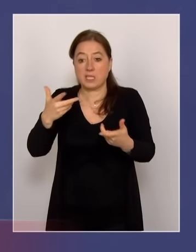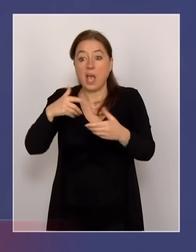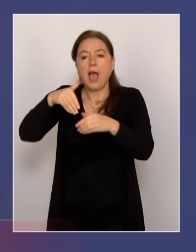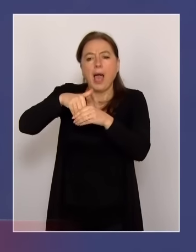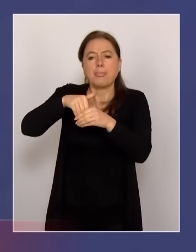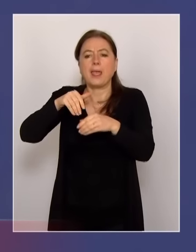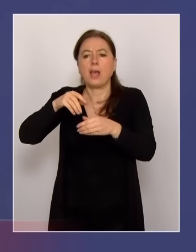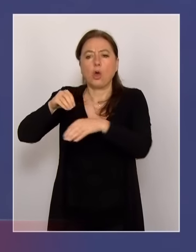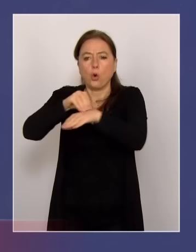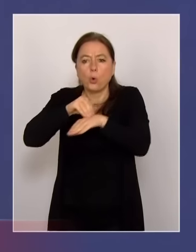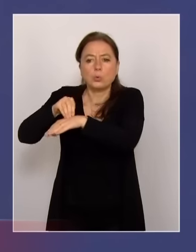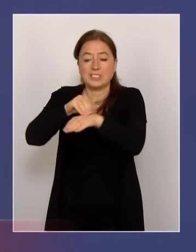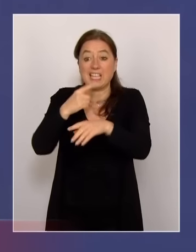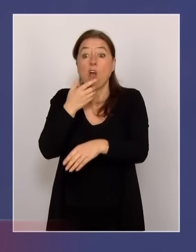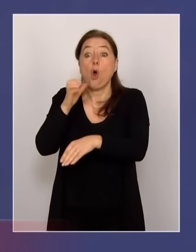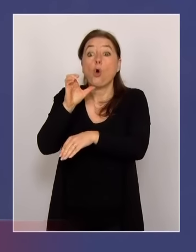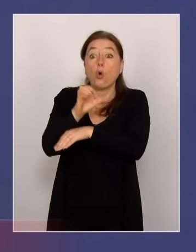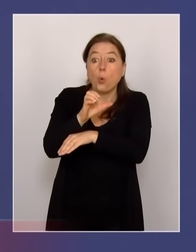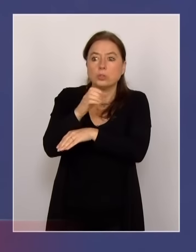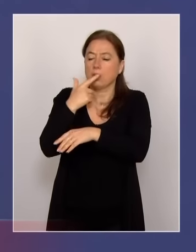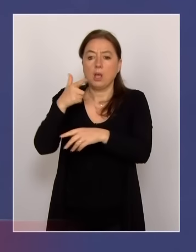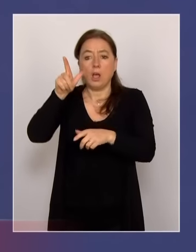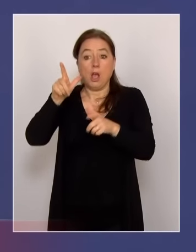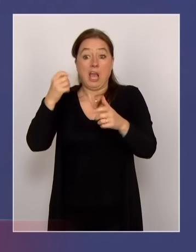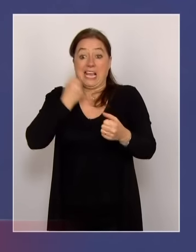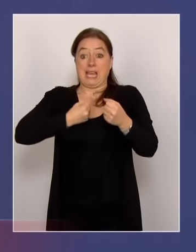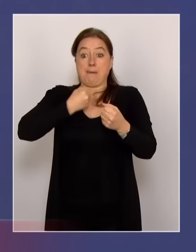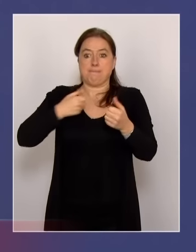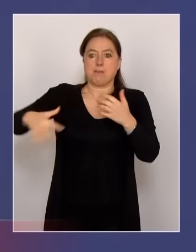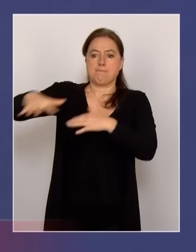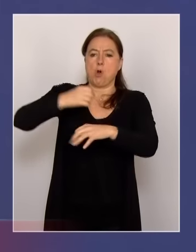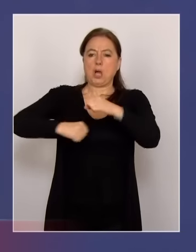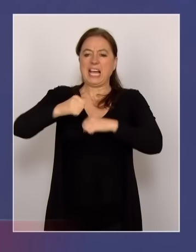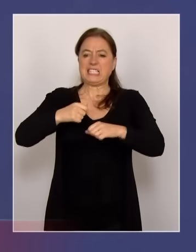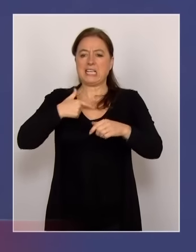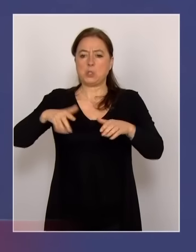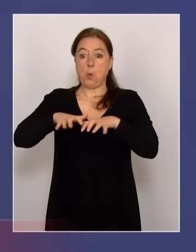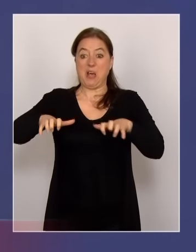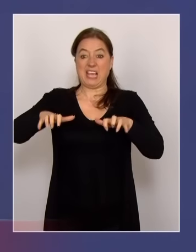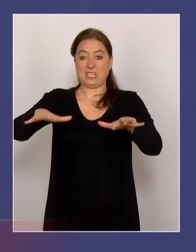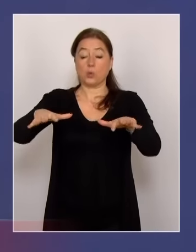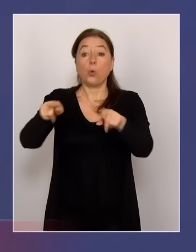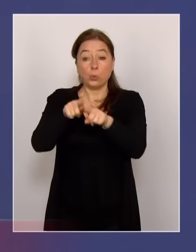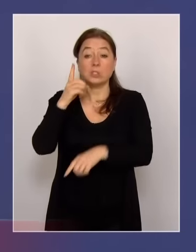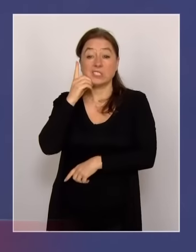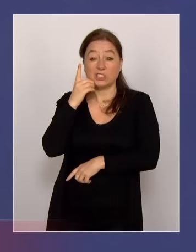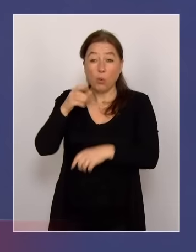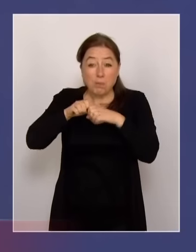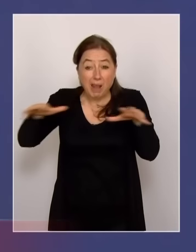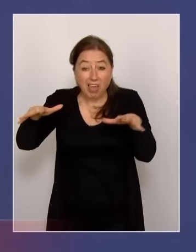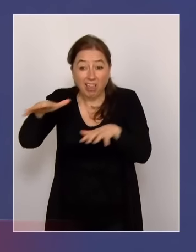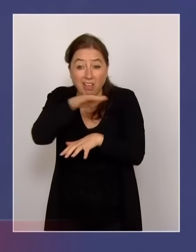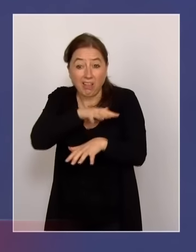avoir une politique efficace contre la criminalité organisée et la drogue. Fléau véritable qui touche aujourd'hui,